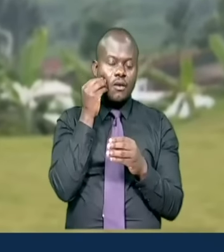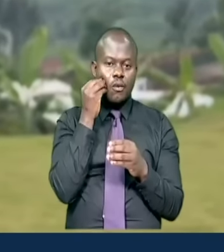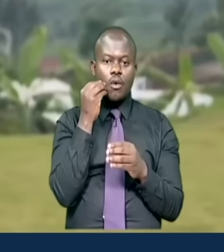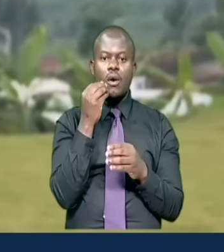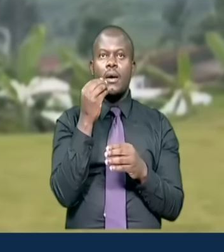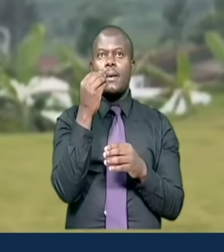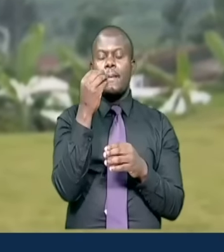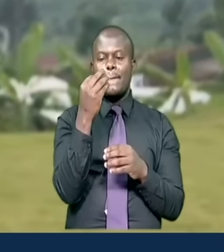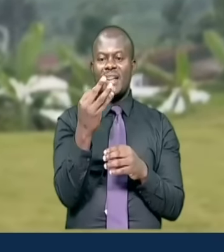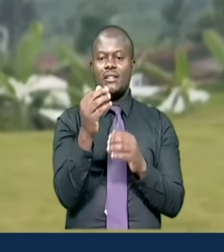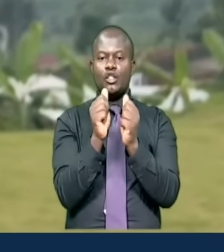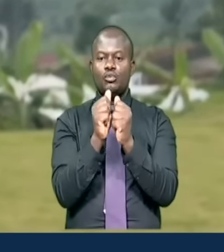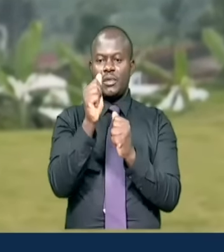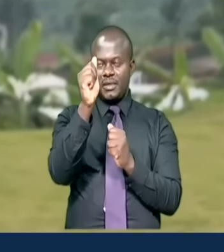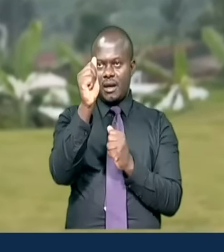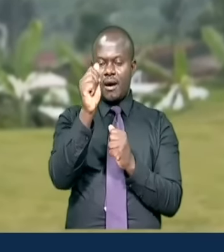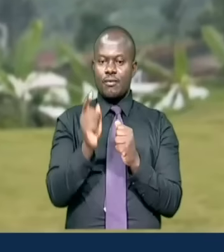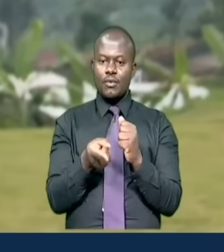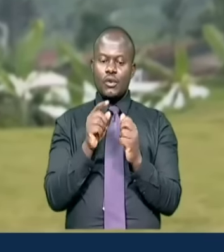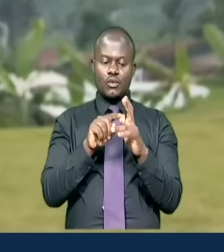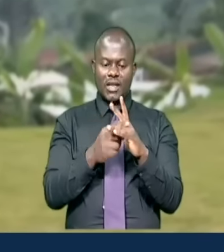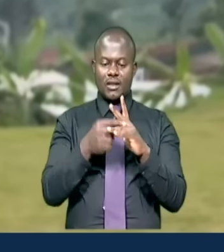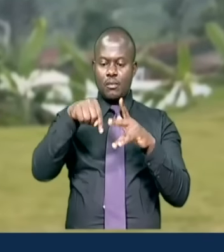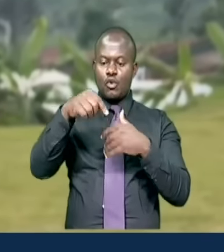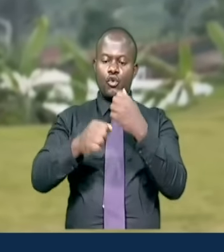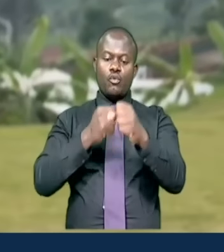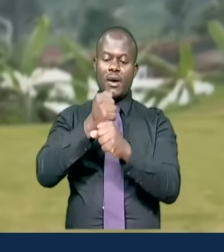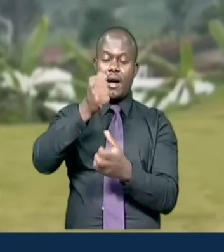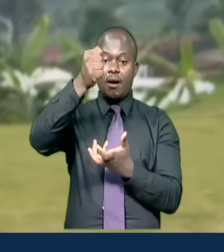13,315 tugiye guheraho muri uyu mwaka w'ingengo y'imari